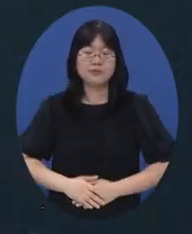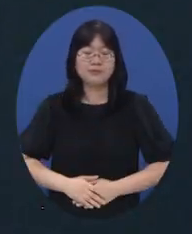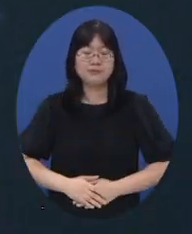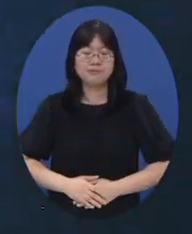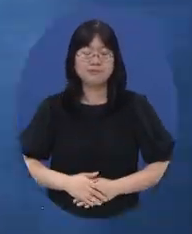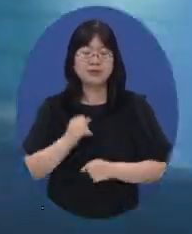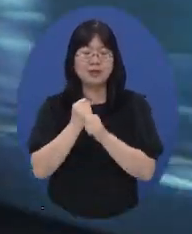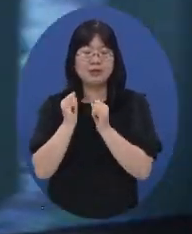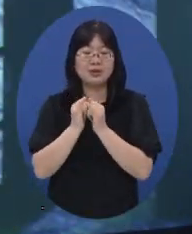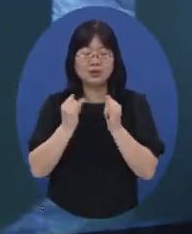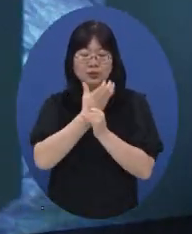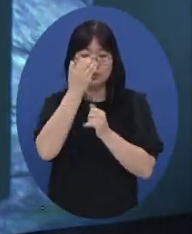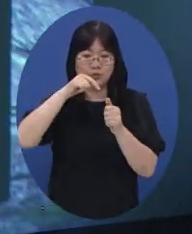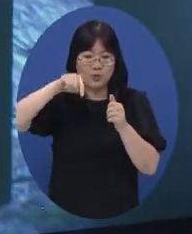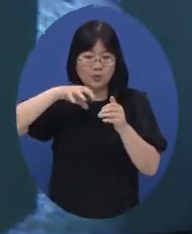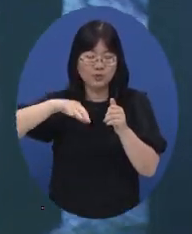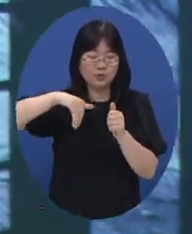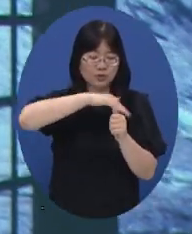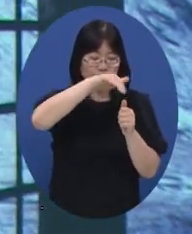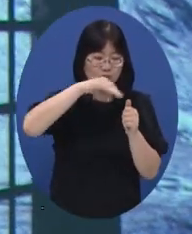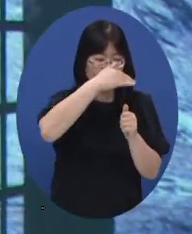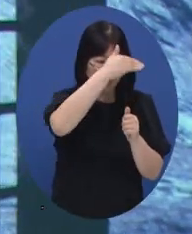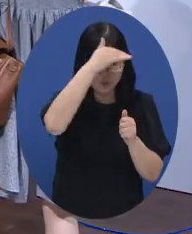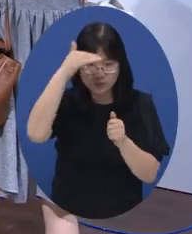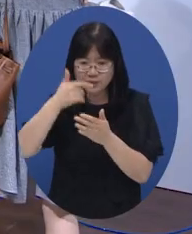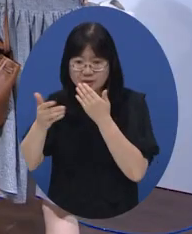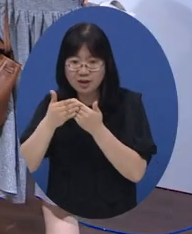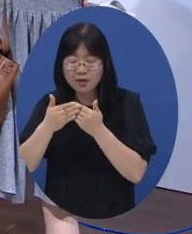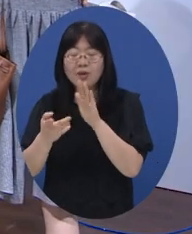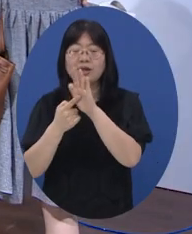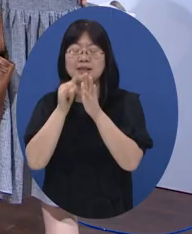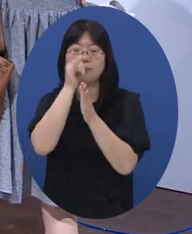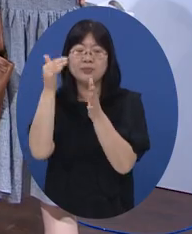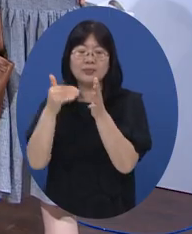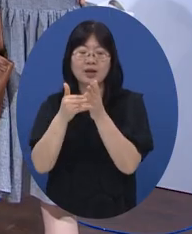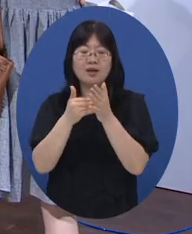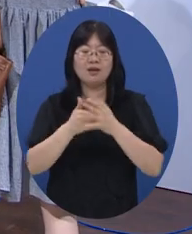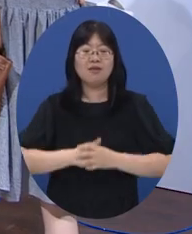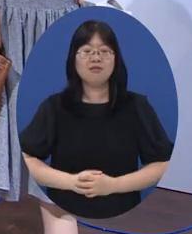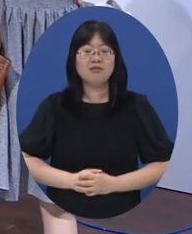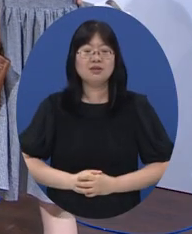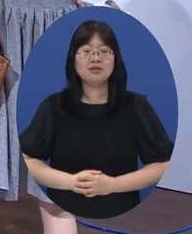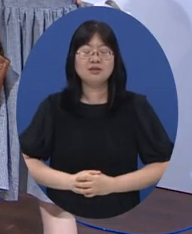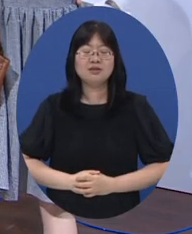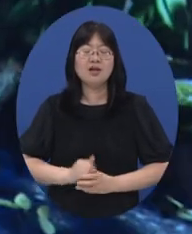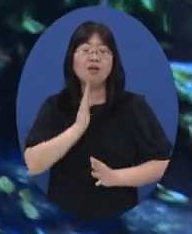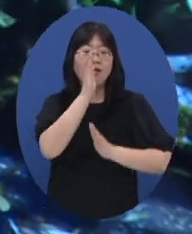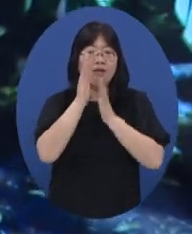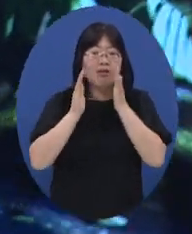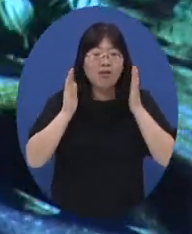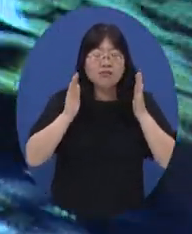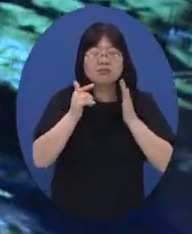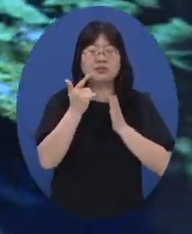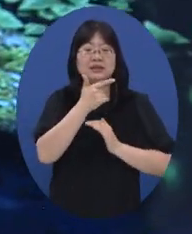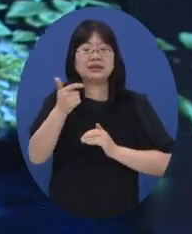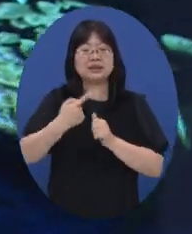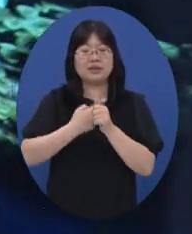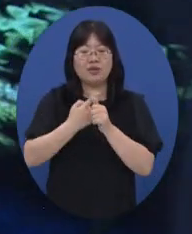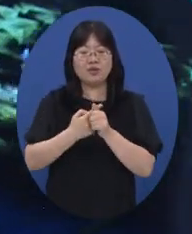작가가 만든 꿈속을 둘러보는 체험 전시입니다. 이번엔 나무가 돼 겪는 열대우림의 대자연이 눈앞에